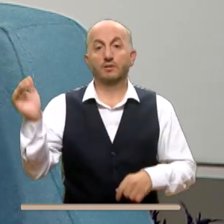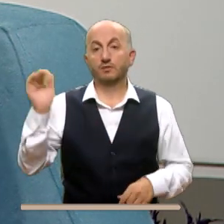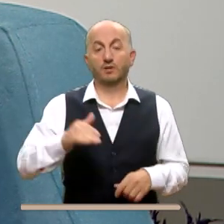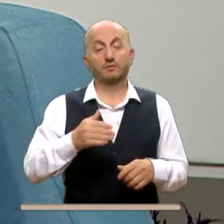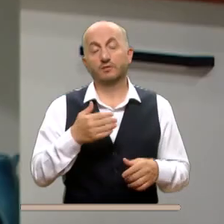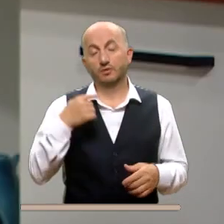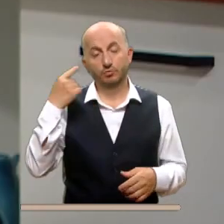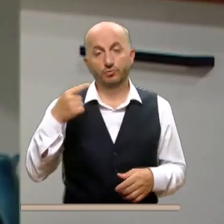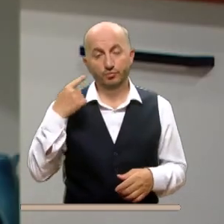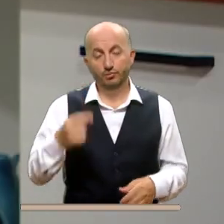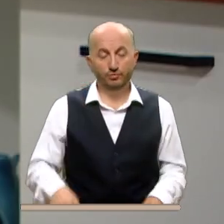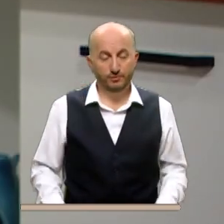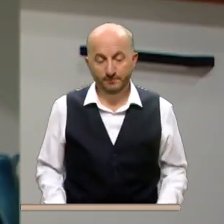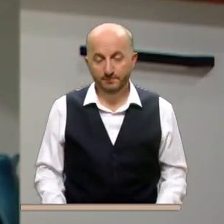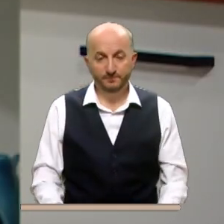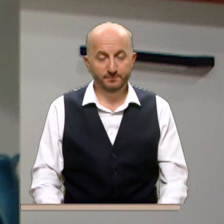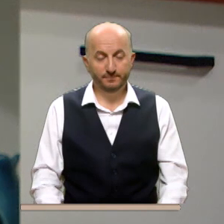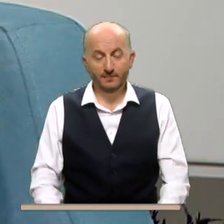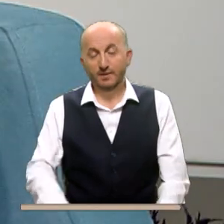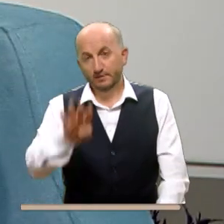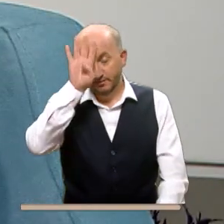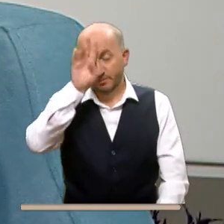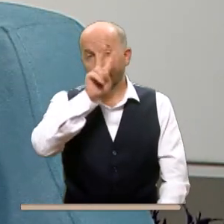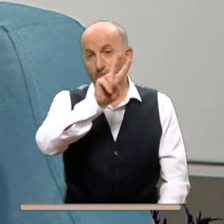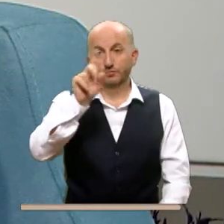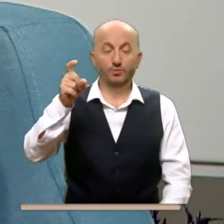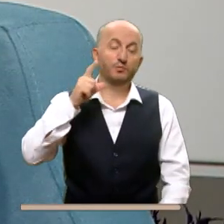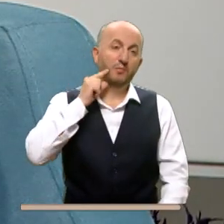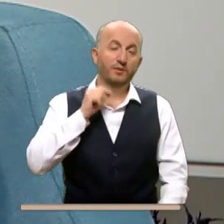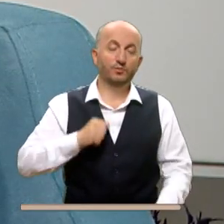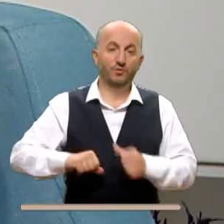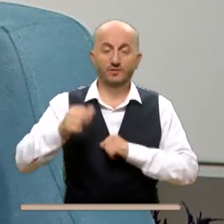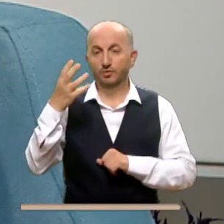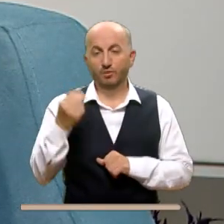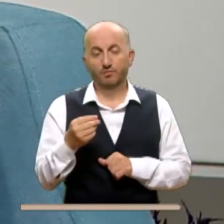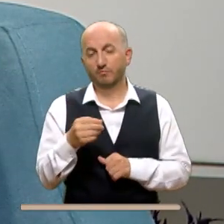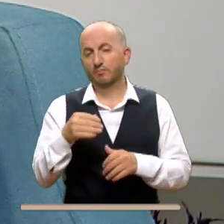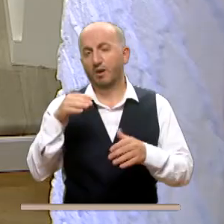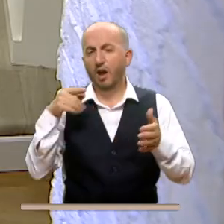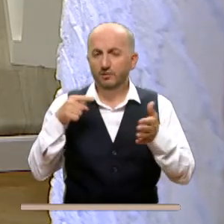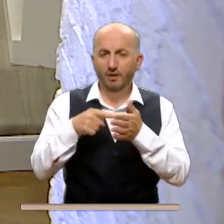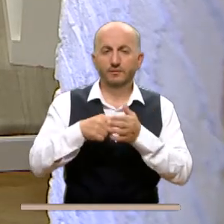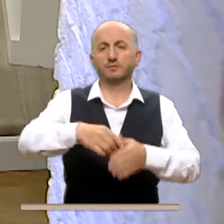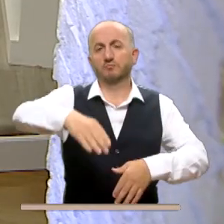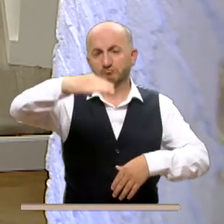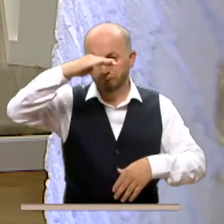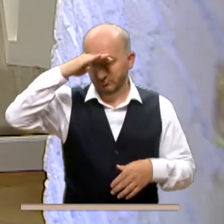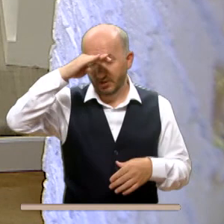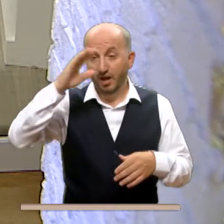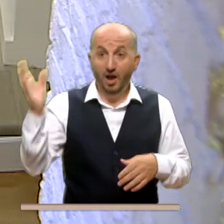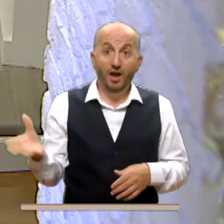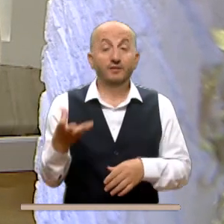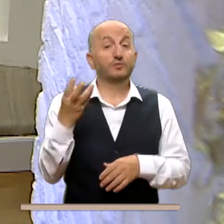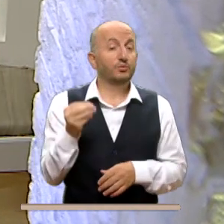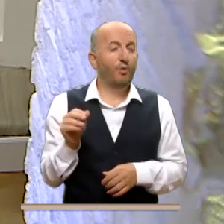düşünüyoruz. İnşallah hocam. Peki İstanbul 29 Mayıs Üniversitesi olarak vizyonunuzda, misyonunuzda en çok önem verdiğiniz